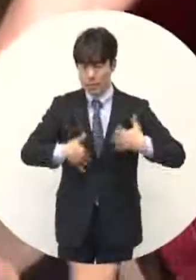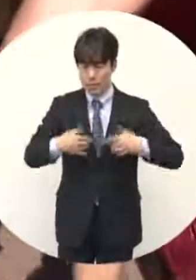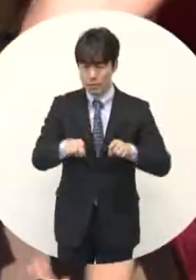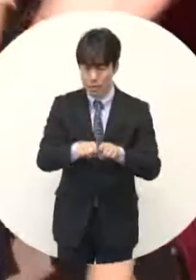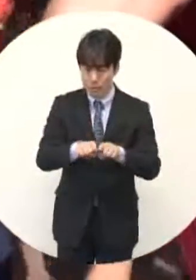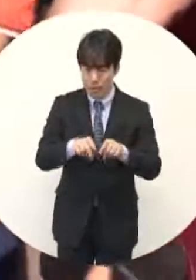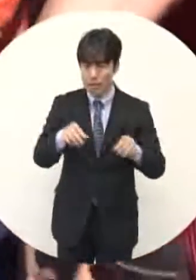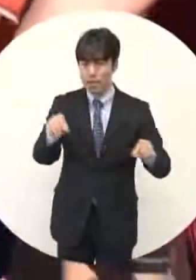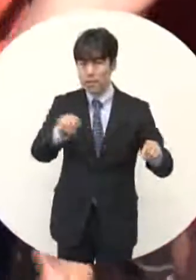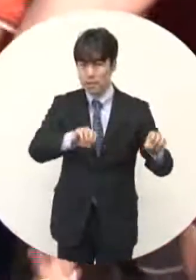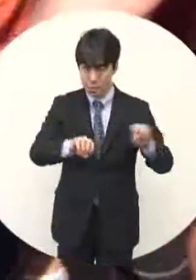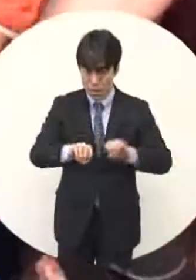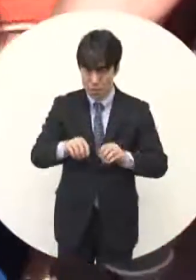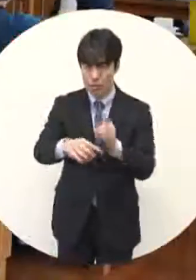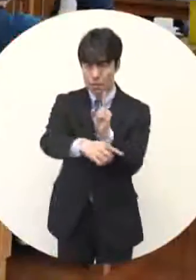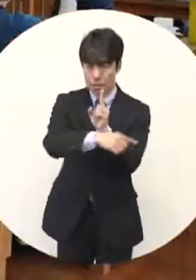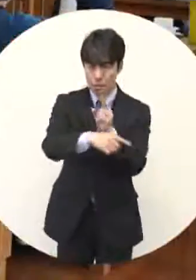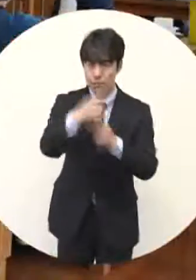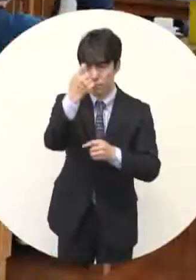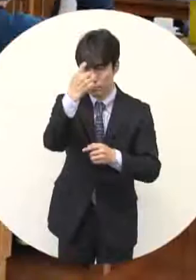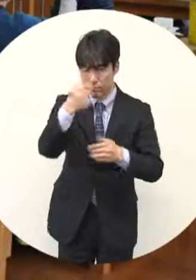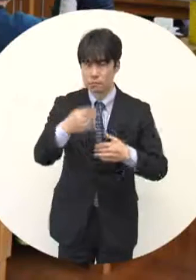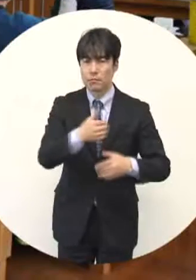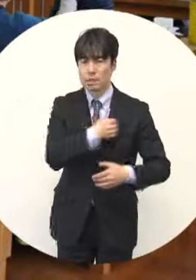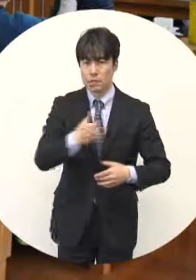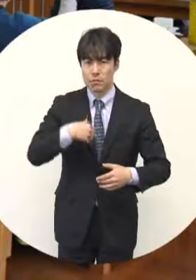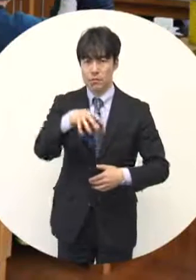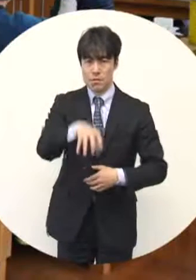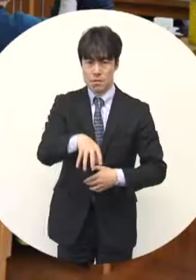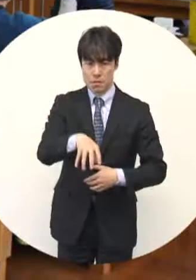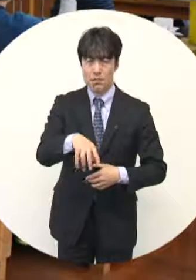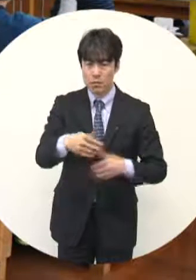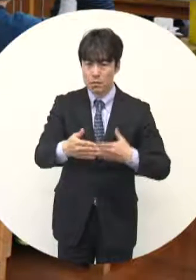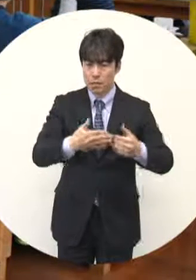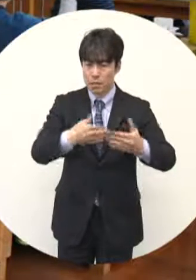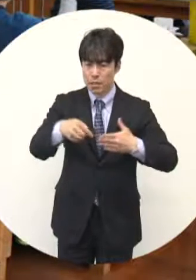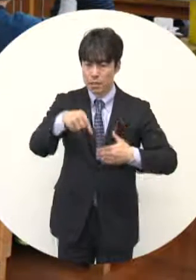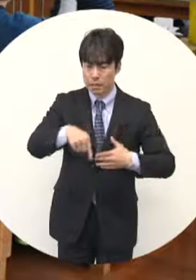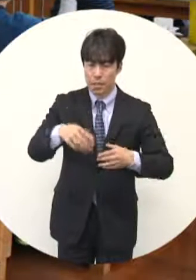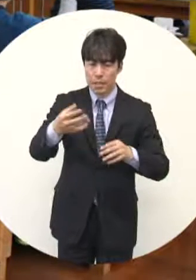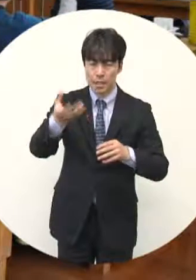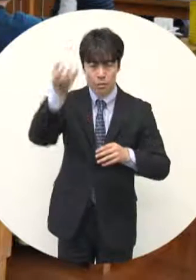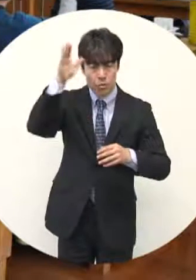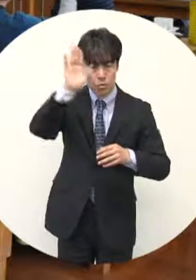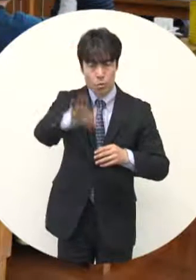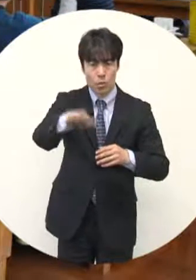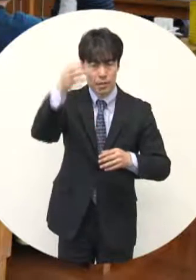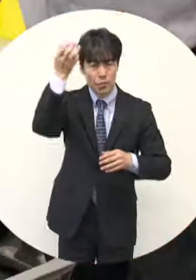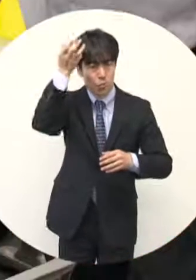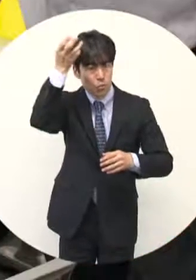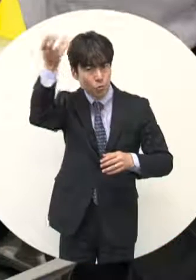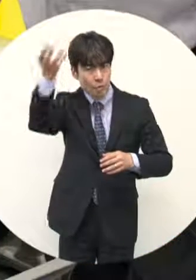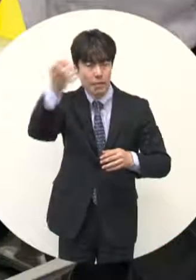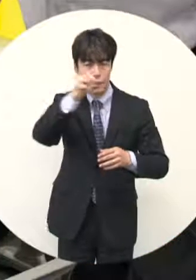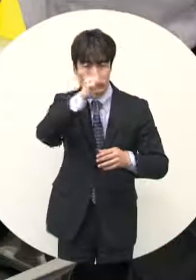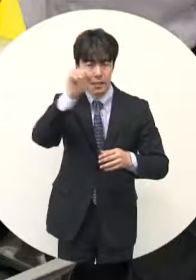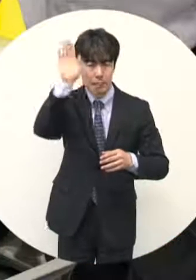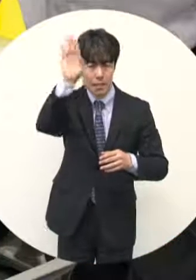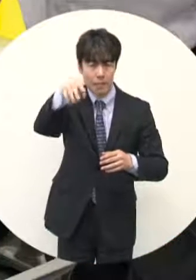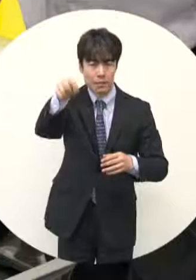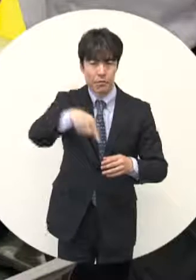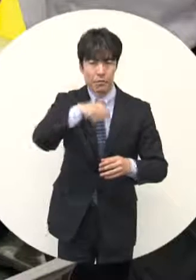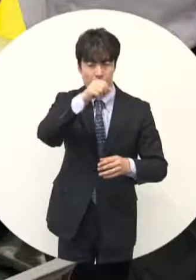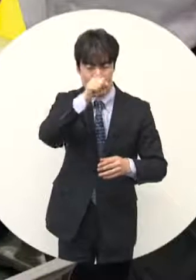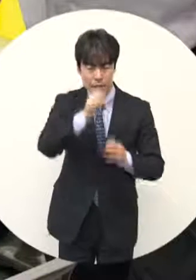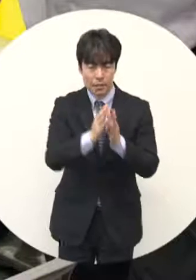科学に親しめる施設です。ここでの体験が夢につながり、良い未来が来るようにとの願